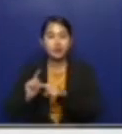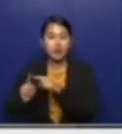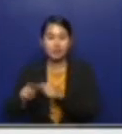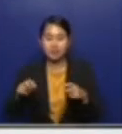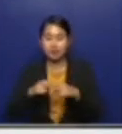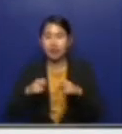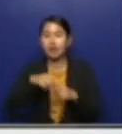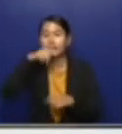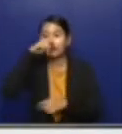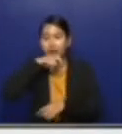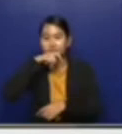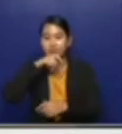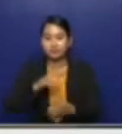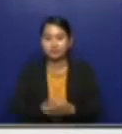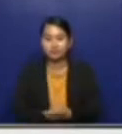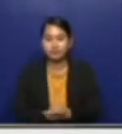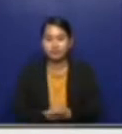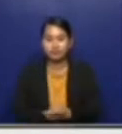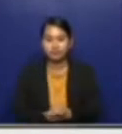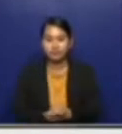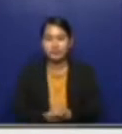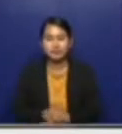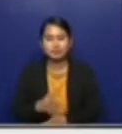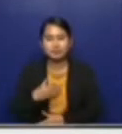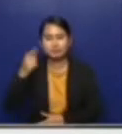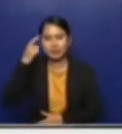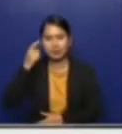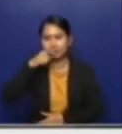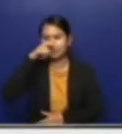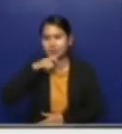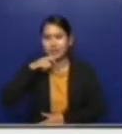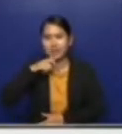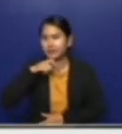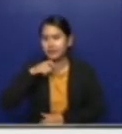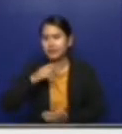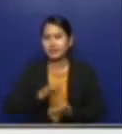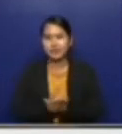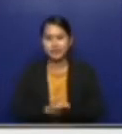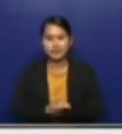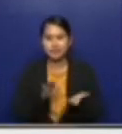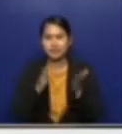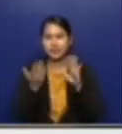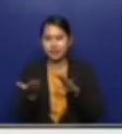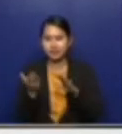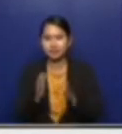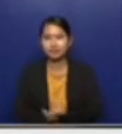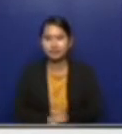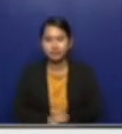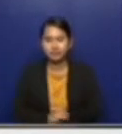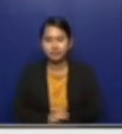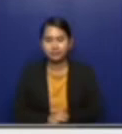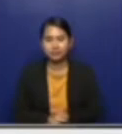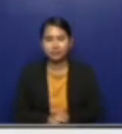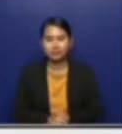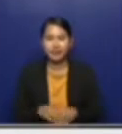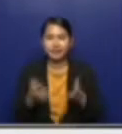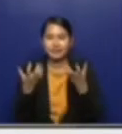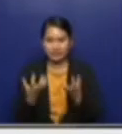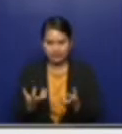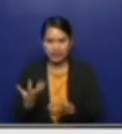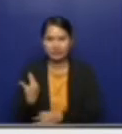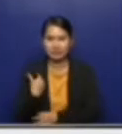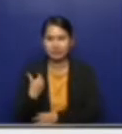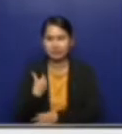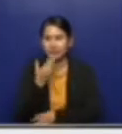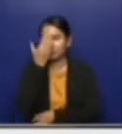ศเนี่ยประเทศพังประเทศพังแล้วมันหนักหนาสาหัสมากเพราะว่